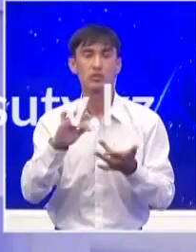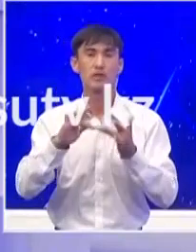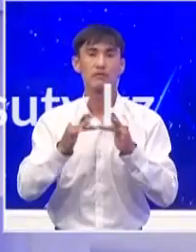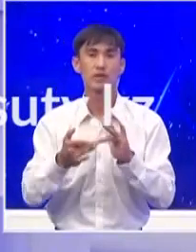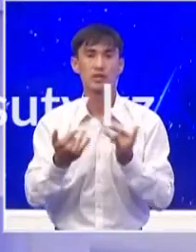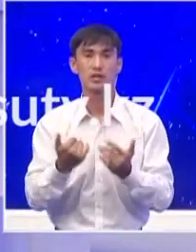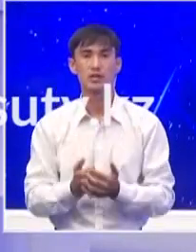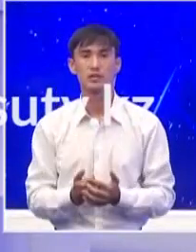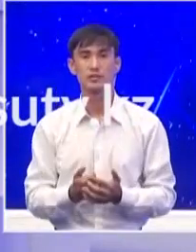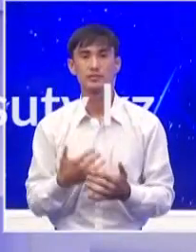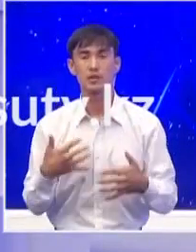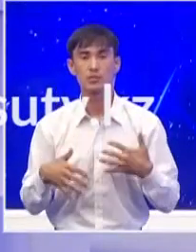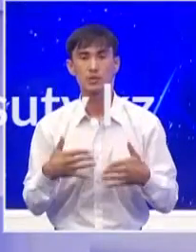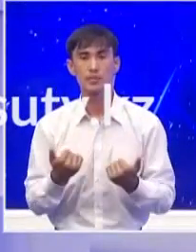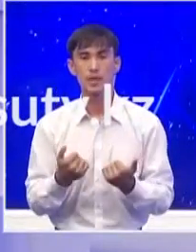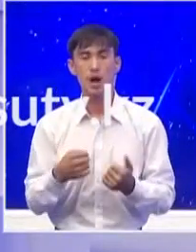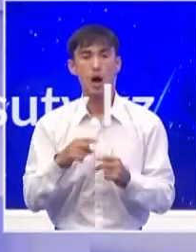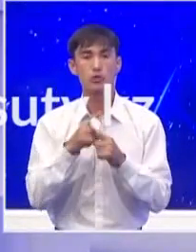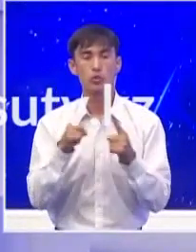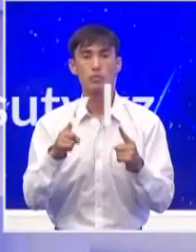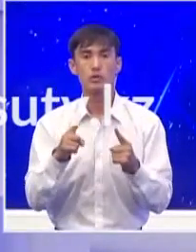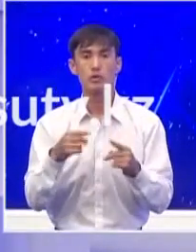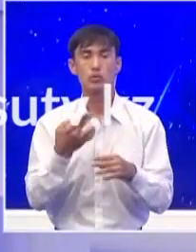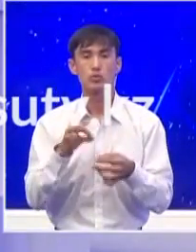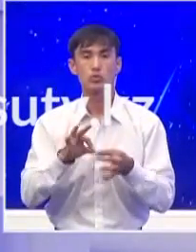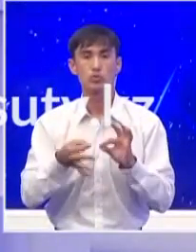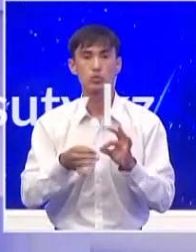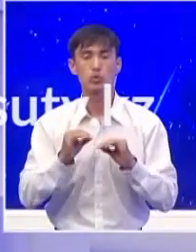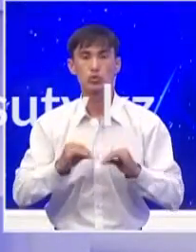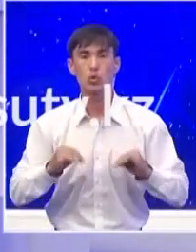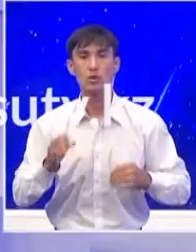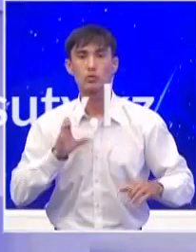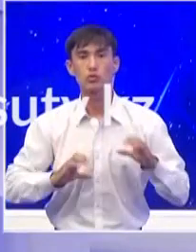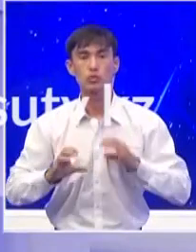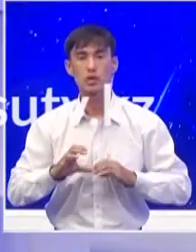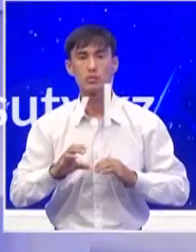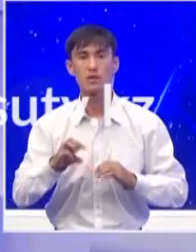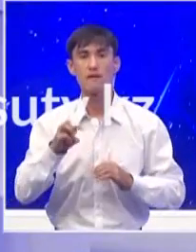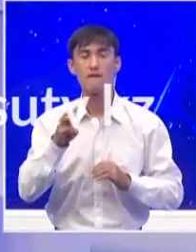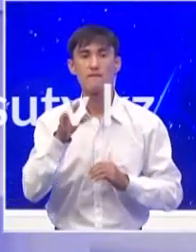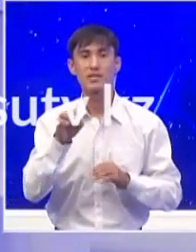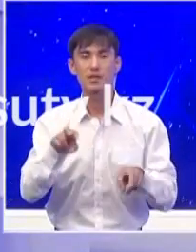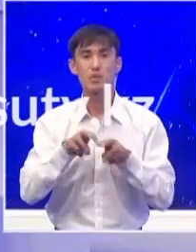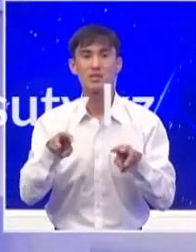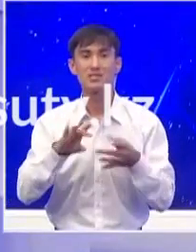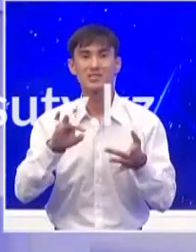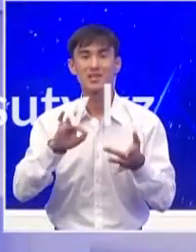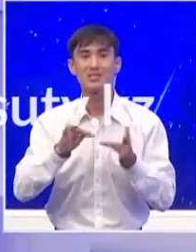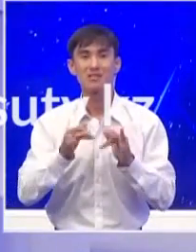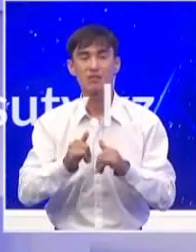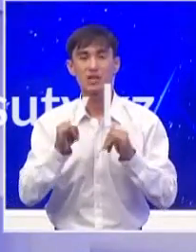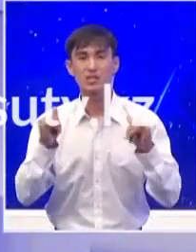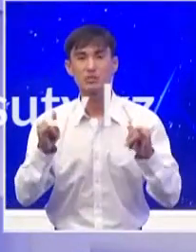о выходе в интернет пространство особенно трудно приходится школьникам и студентам вице-министра цифрового развития казахстана